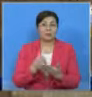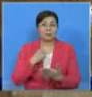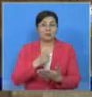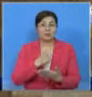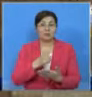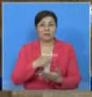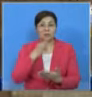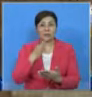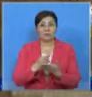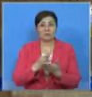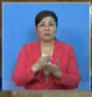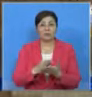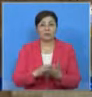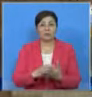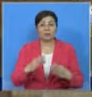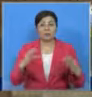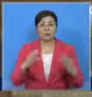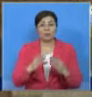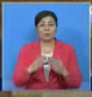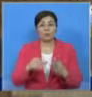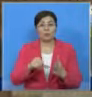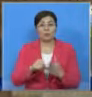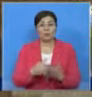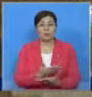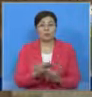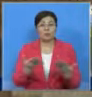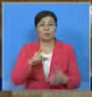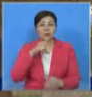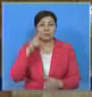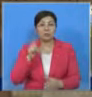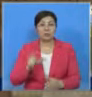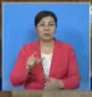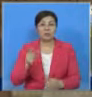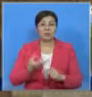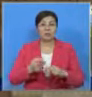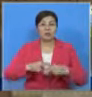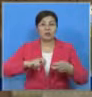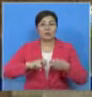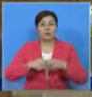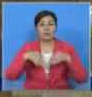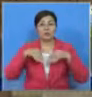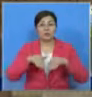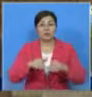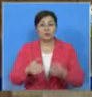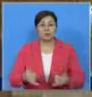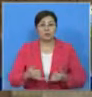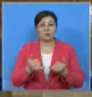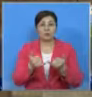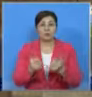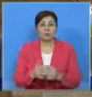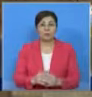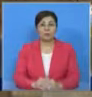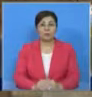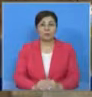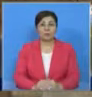екінші жағынан осы қоғамның мүшесі ретінде біздер әрине осы мәселенің шешу үшін тек